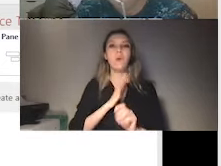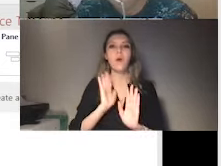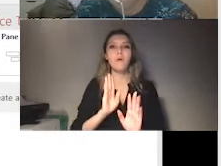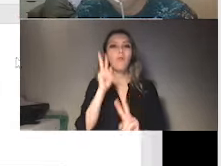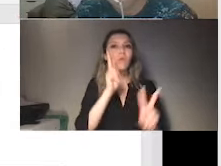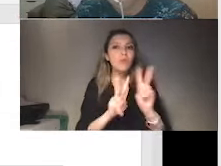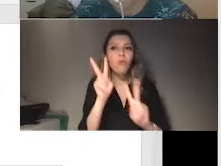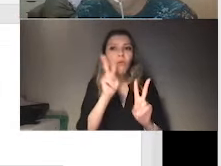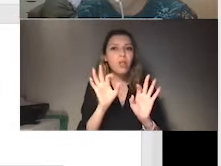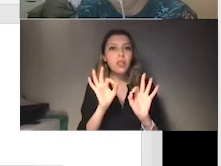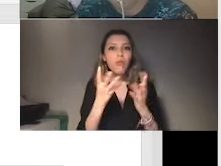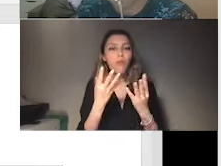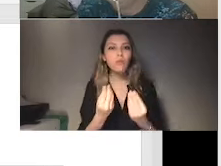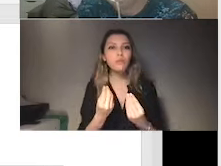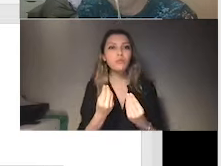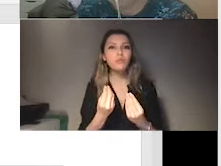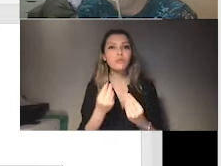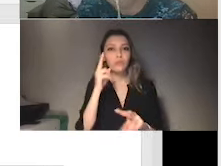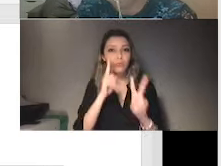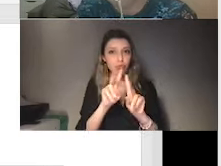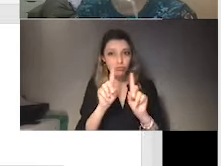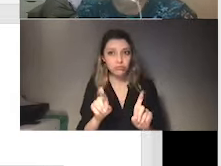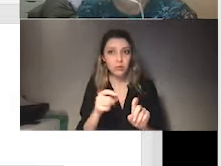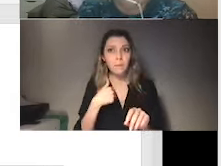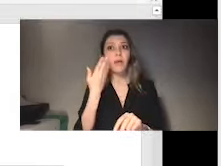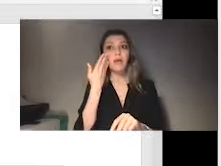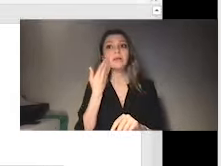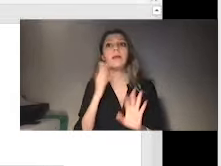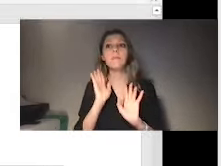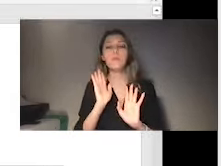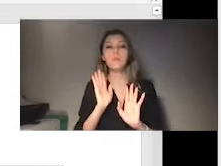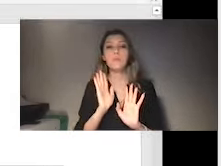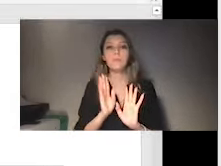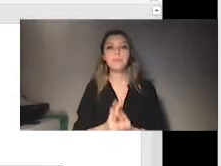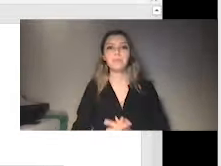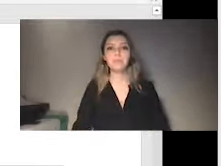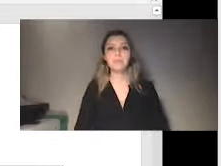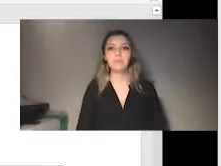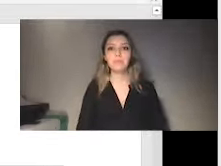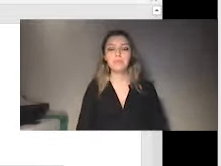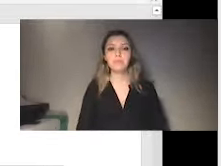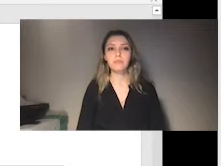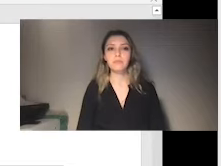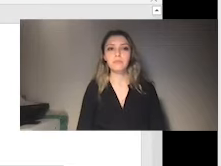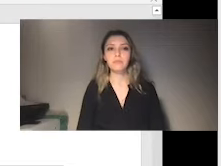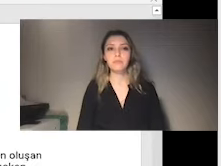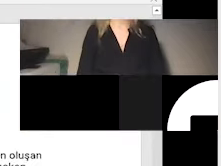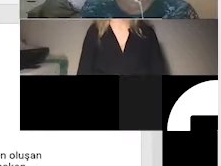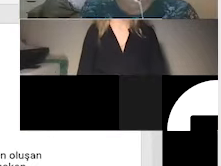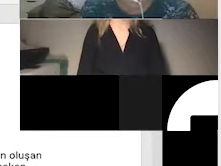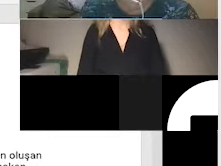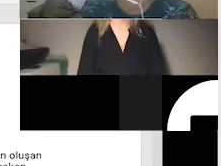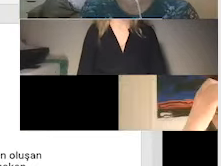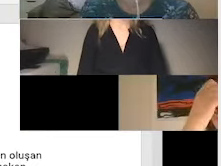görünüyor mu? Ben izleyemiyorum çünkü. Şu anda 163 tavsiye verildi